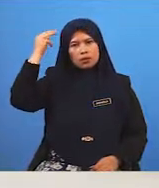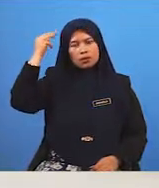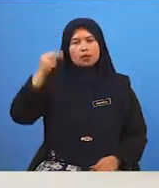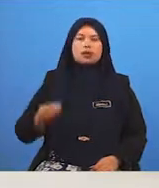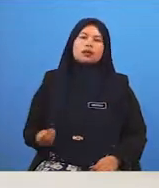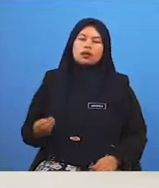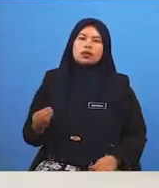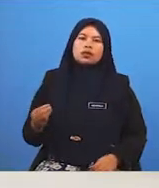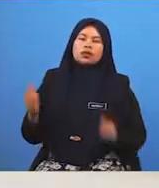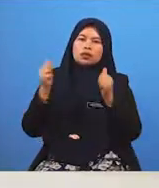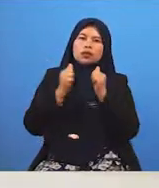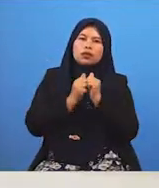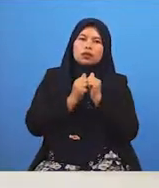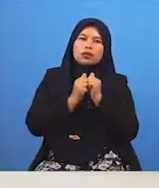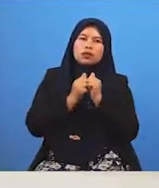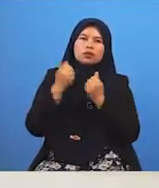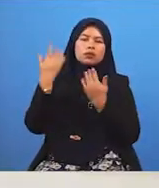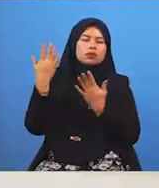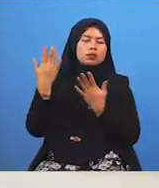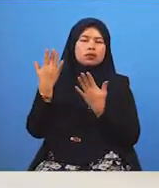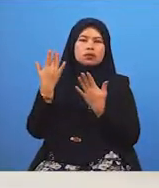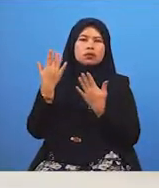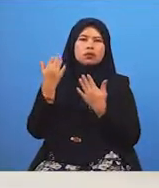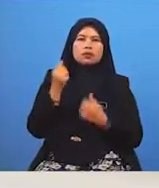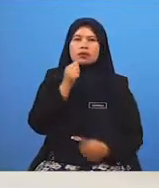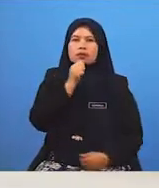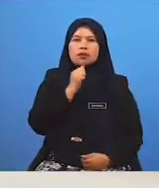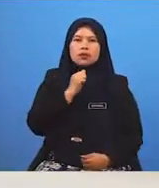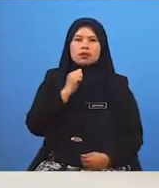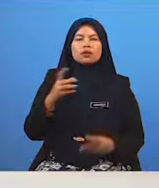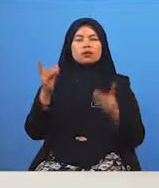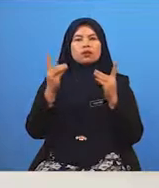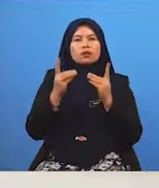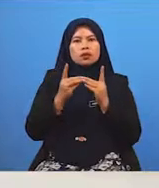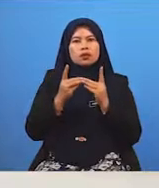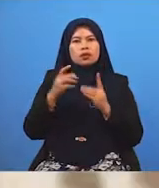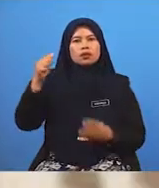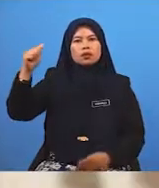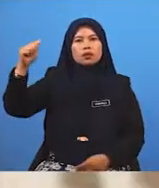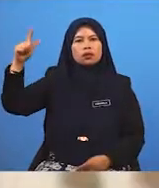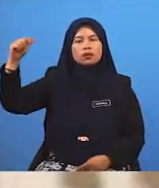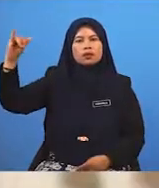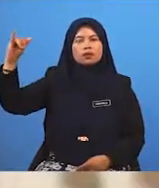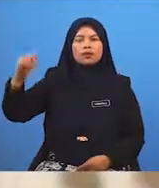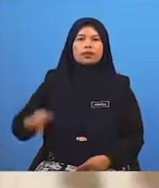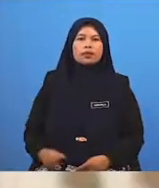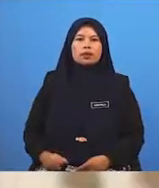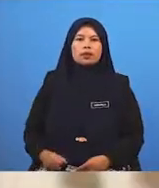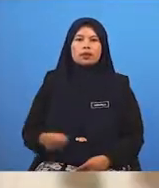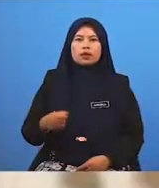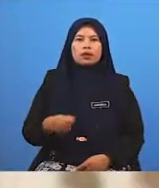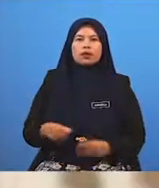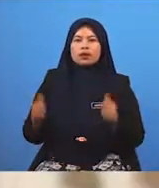harapan, orang Badwi ini menemui Sayyidina Ali. Dengan linangan air mata, Sayyidina Ali pun berkata,